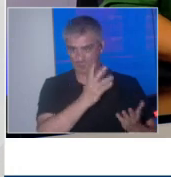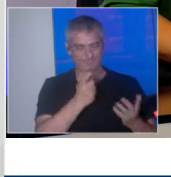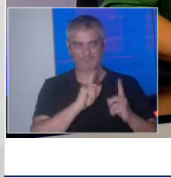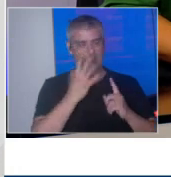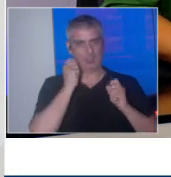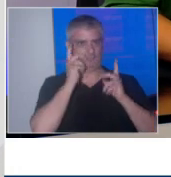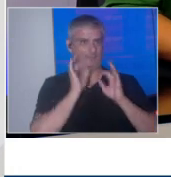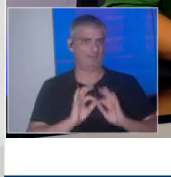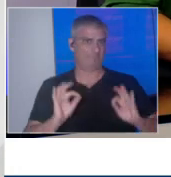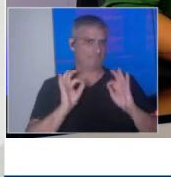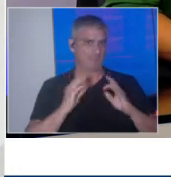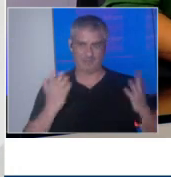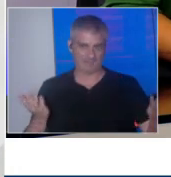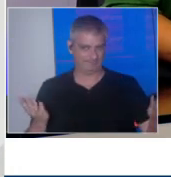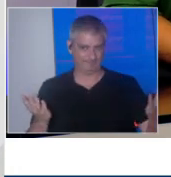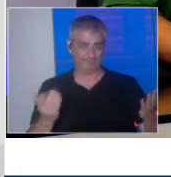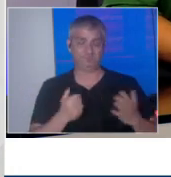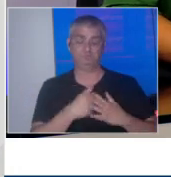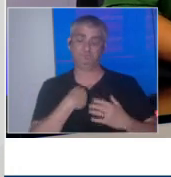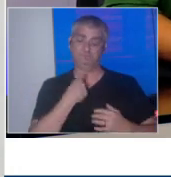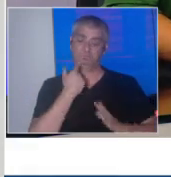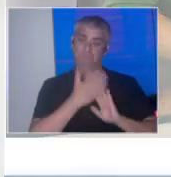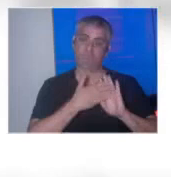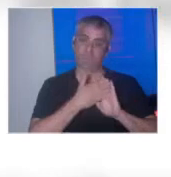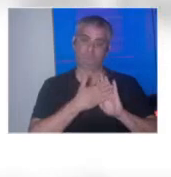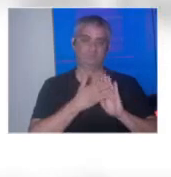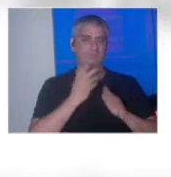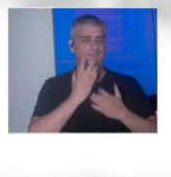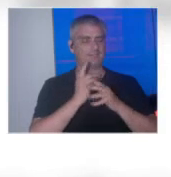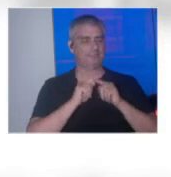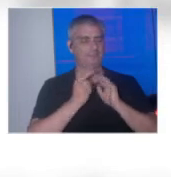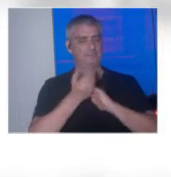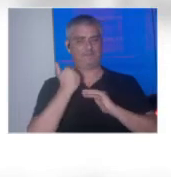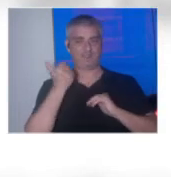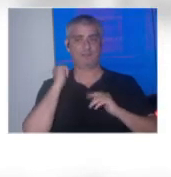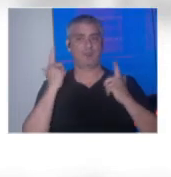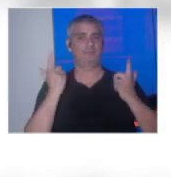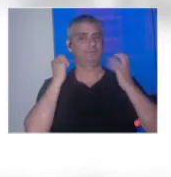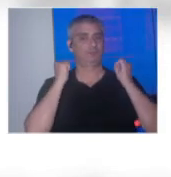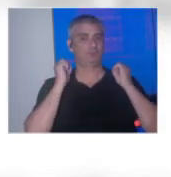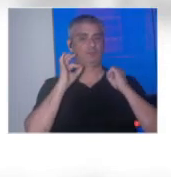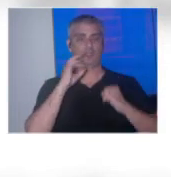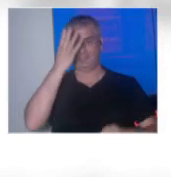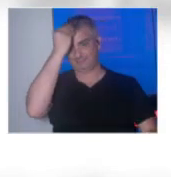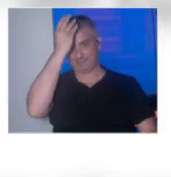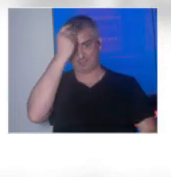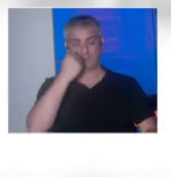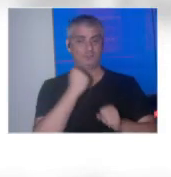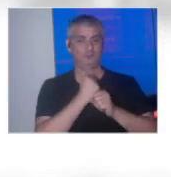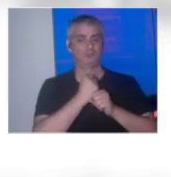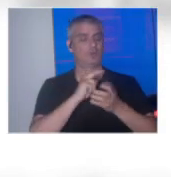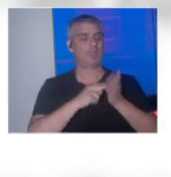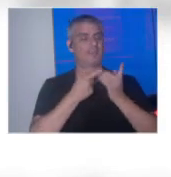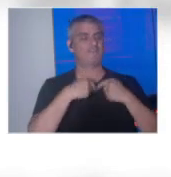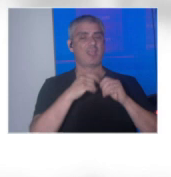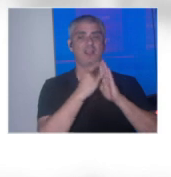לא היה מפתיע בשום צורה. הייתי אומרת שרמזים מתרימים נמצאו אתמול במסיבת יום ההולדת של שמחה רוטמן, שנערכה בחדר